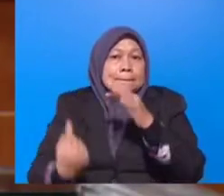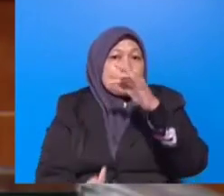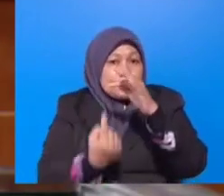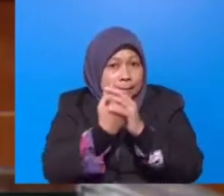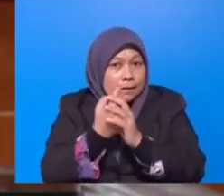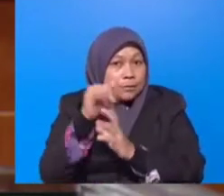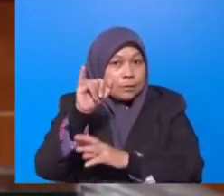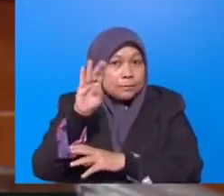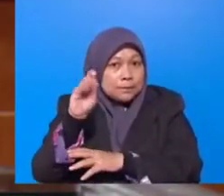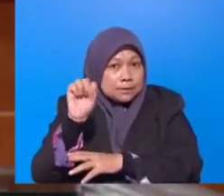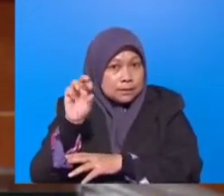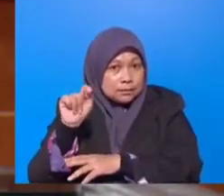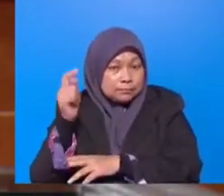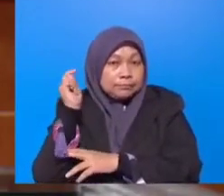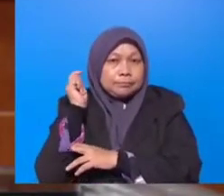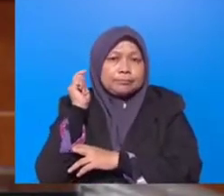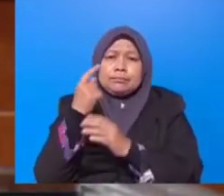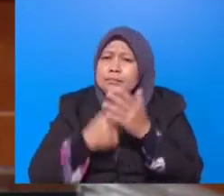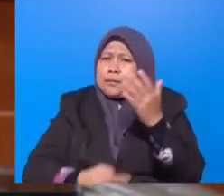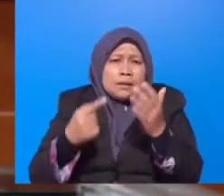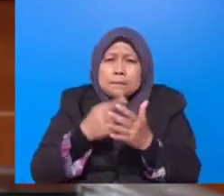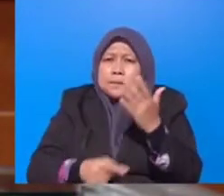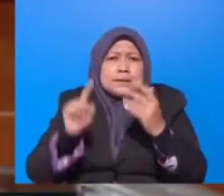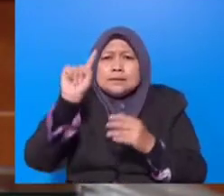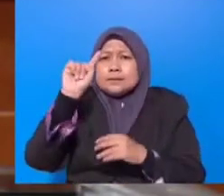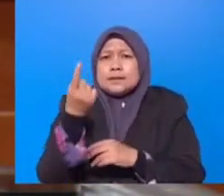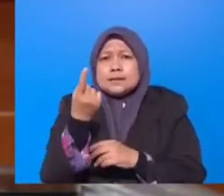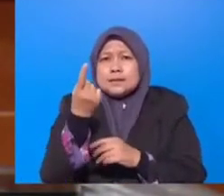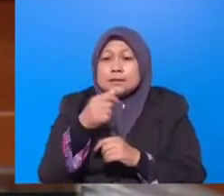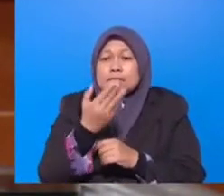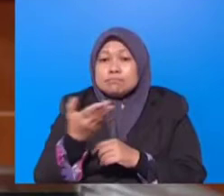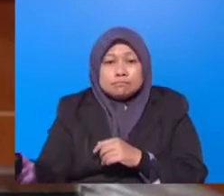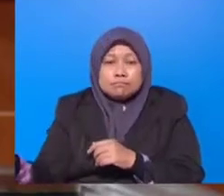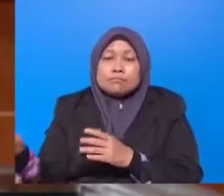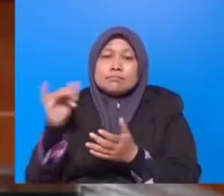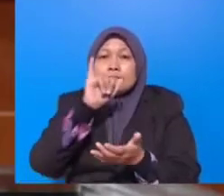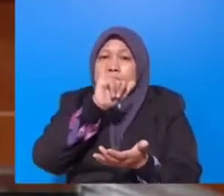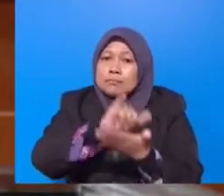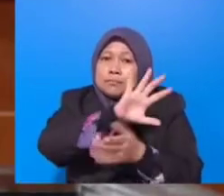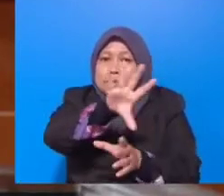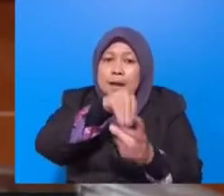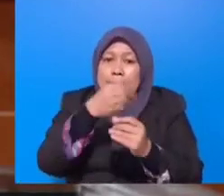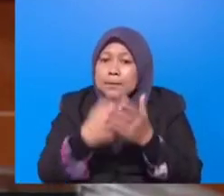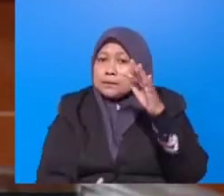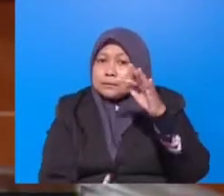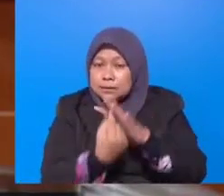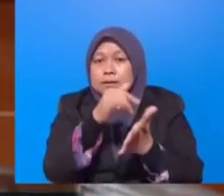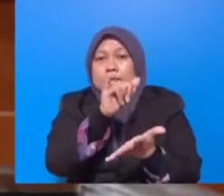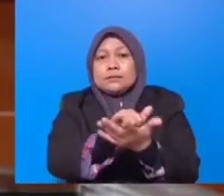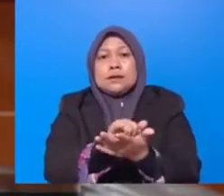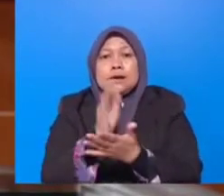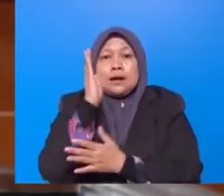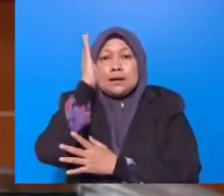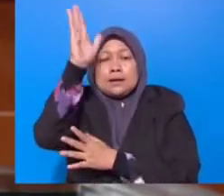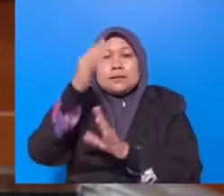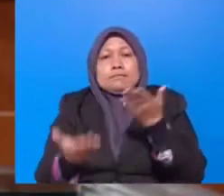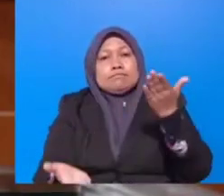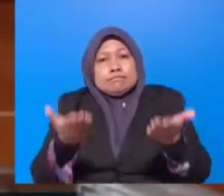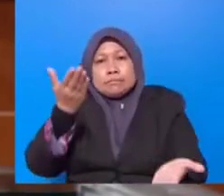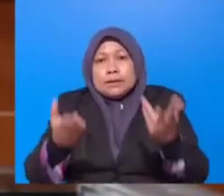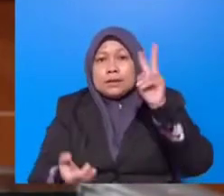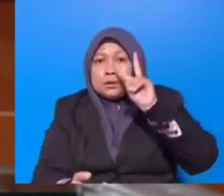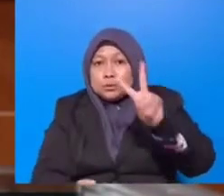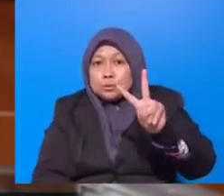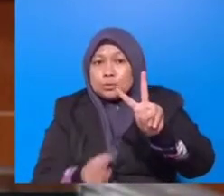yang dimakan oleh yang mau masyaikh tadi apa-apa saja kepulauan infra yang berkaitan dengan dakwahnya dipakaikan tadi akan di wi-fi